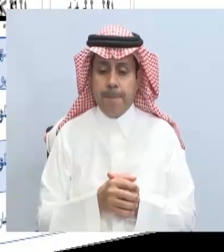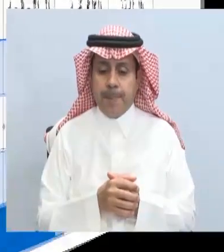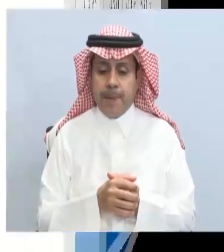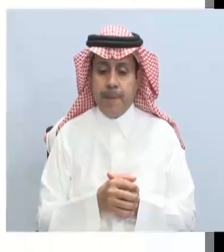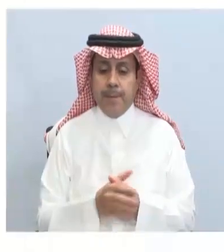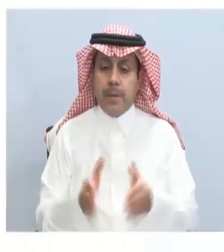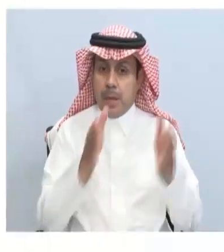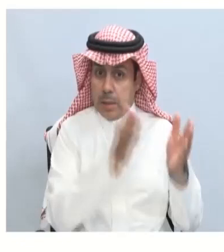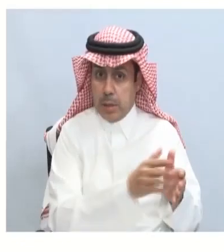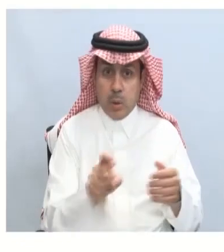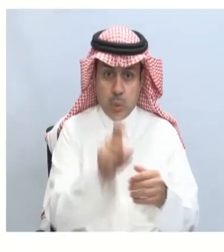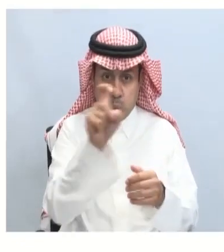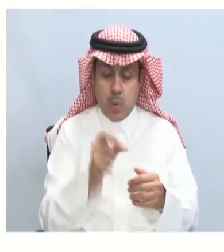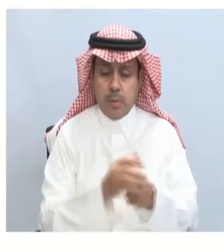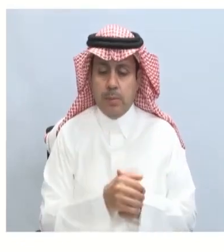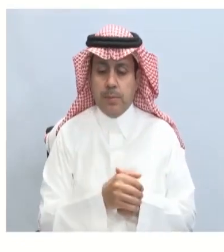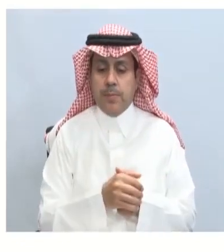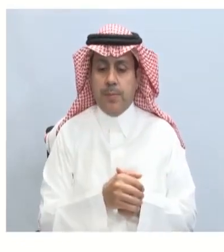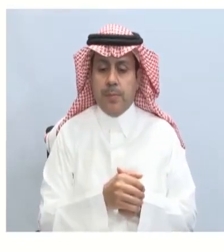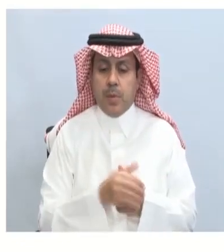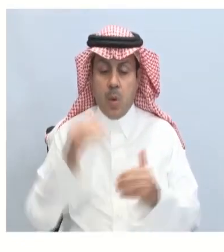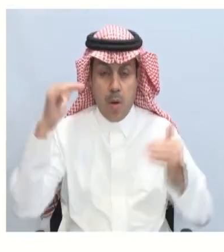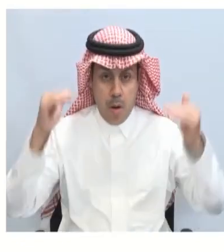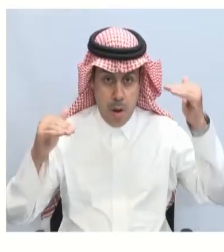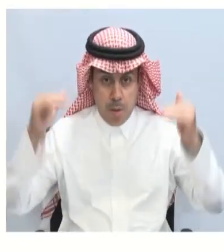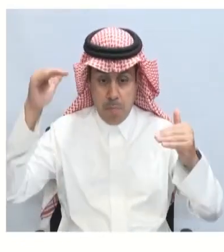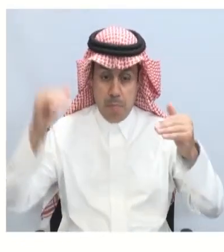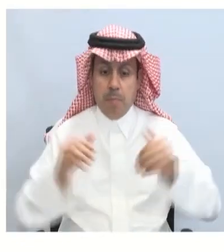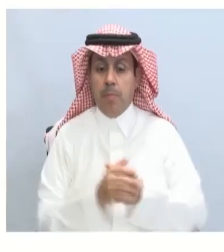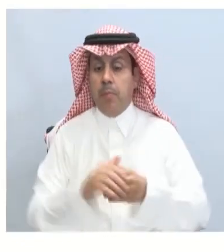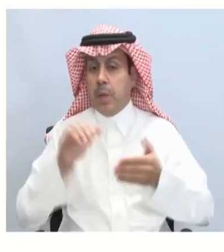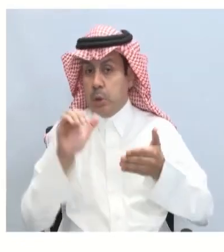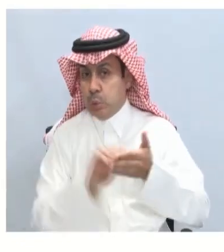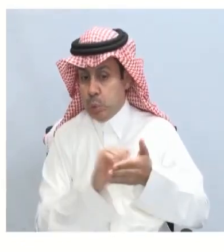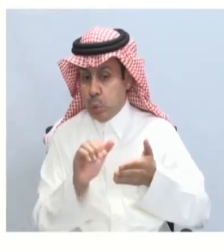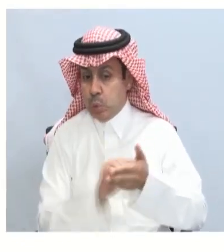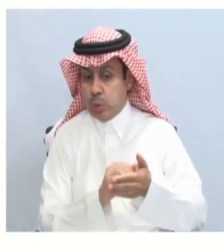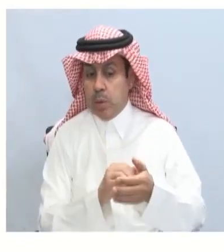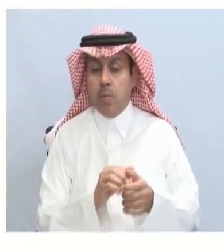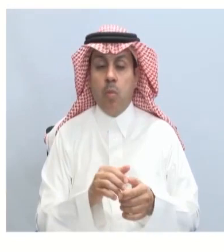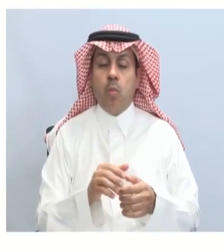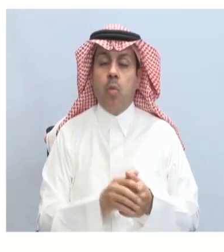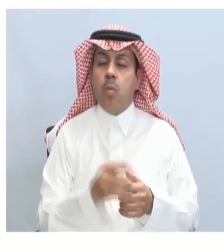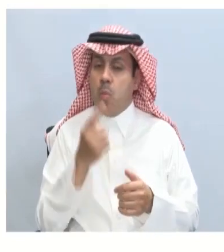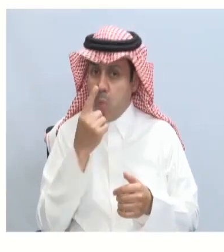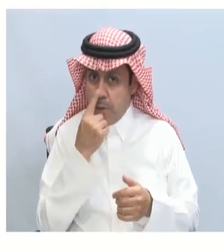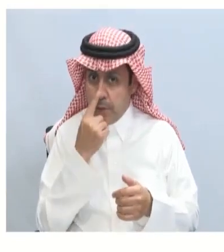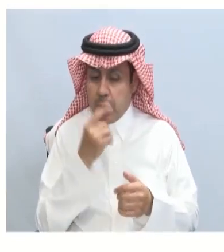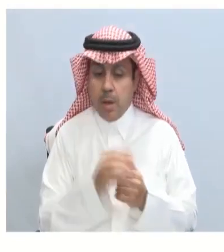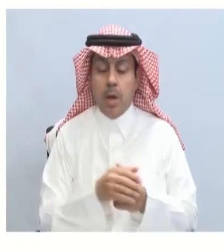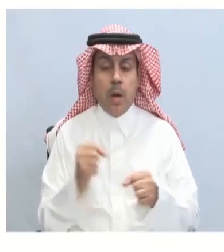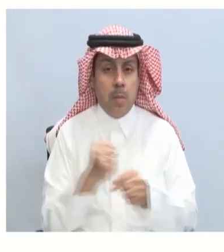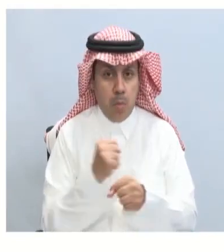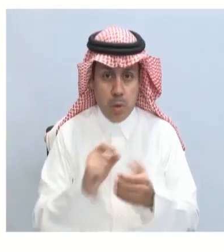ناتي ايها الطلاب الى هذا السؤال الذي امامكم قارن بين الشروط الموافقه لمقتضى